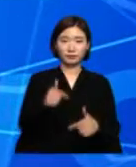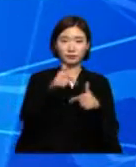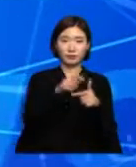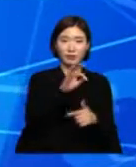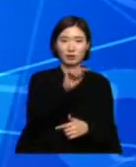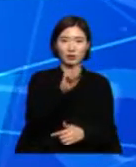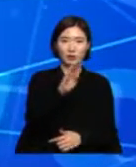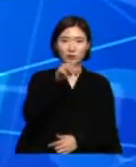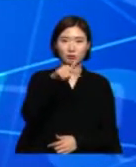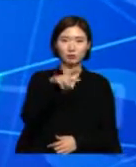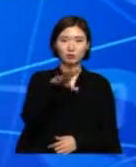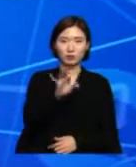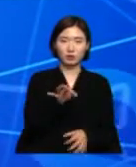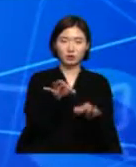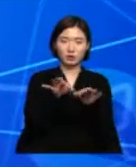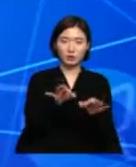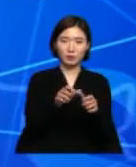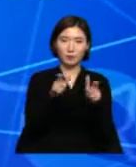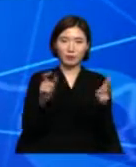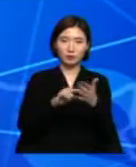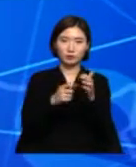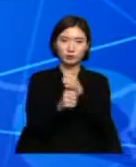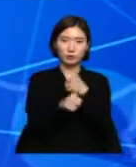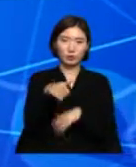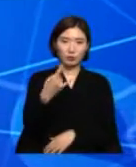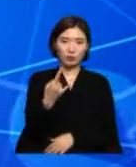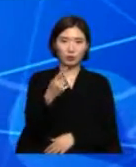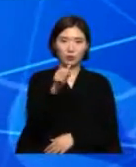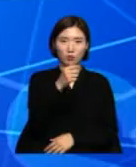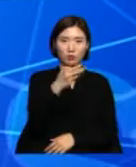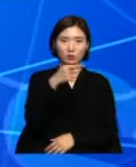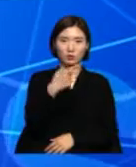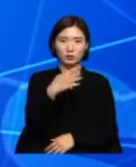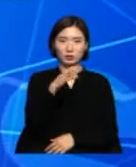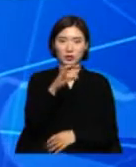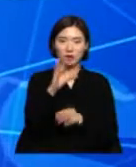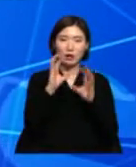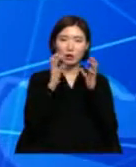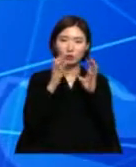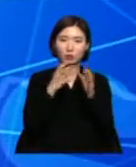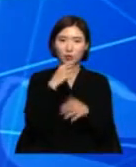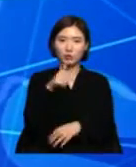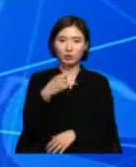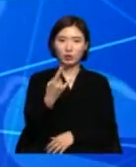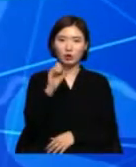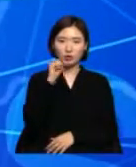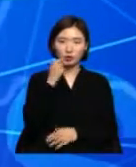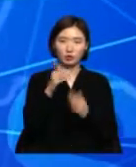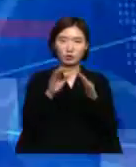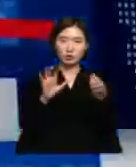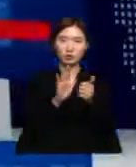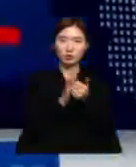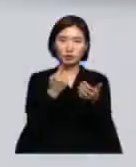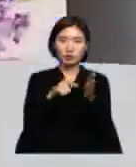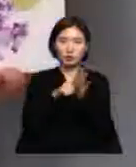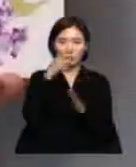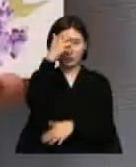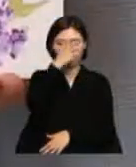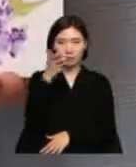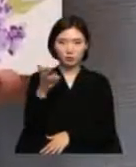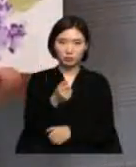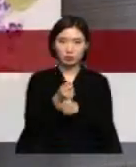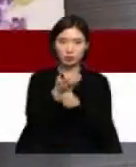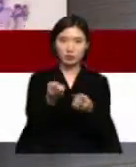강남구 압구정 로데오 상권 활성화 추진위원회와 홀트 아동복지회는 어려운 이웃을 돕기 위한 기부금 전달식을